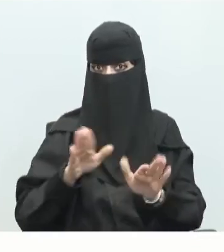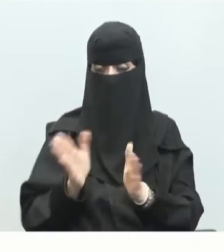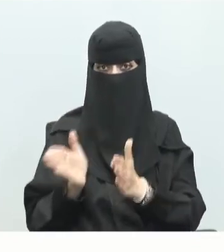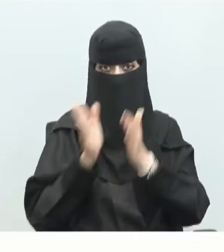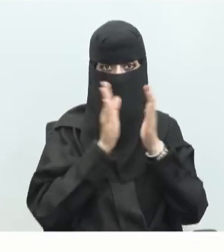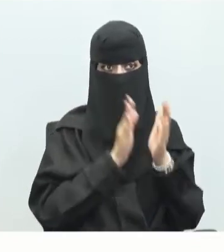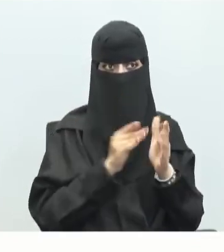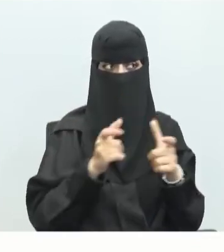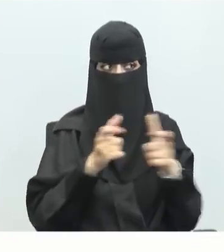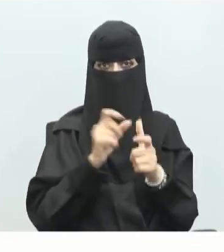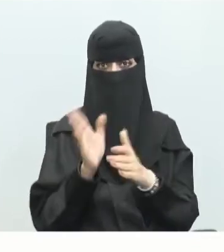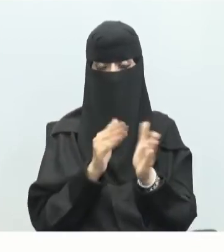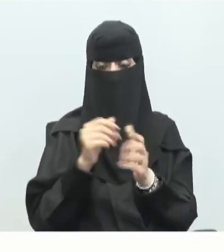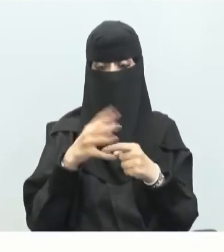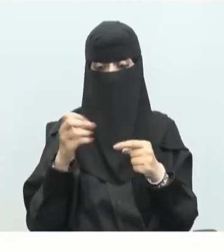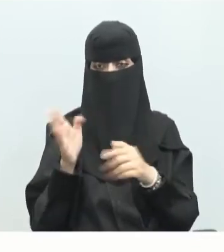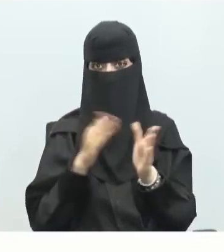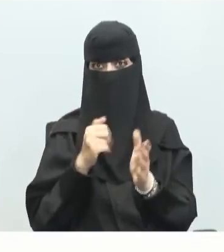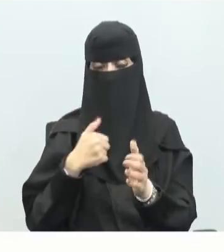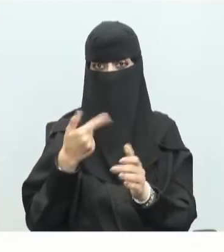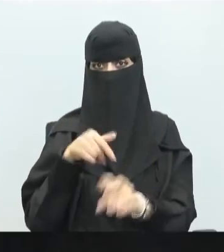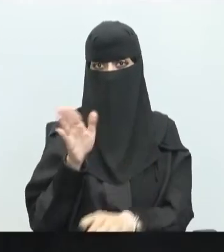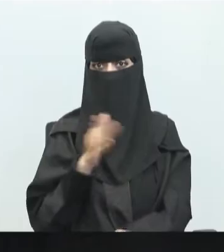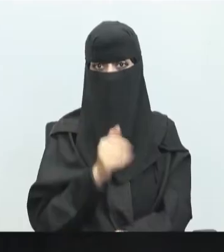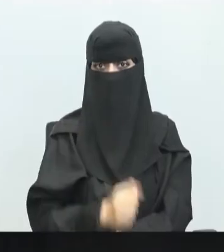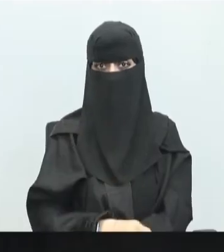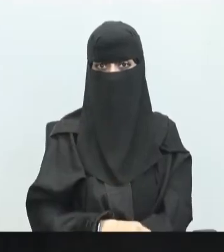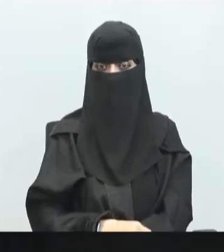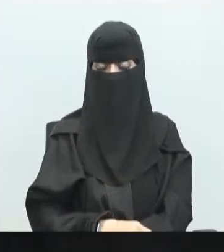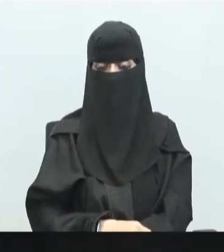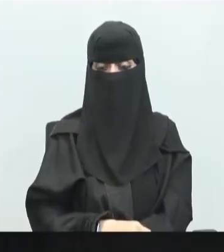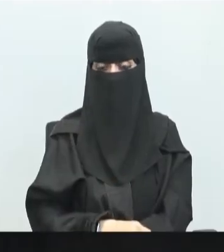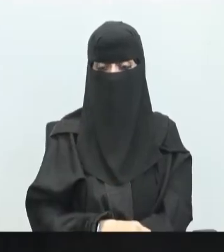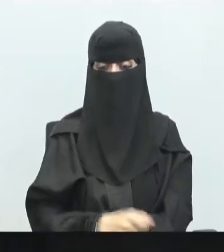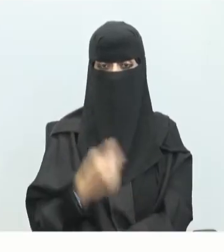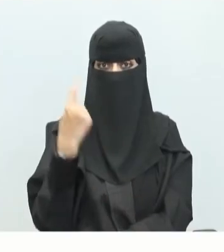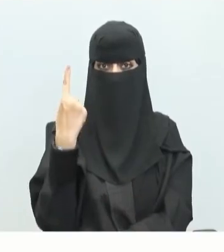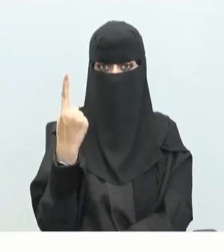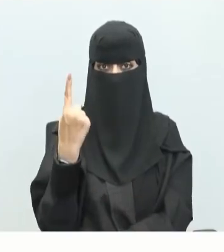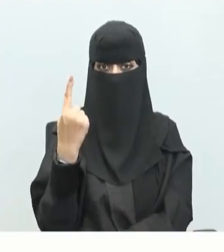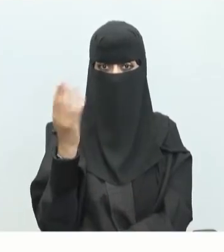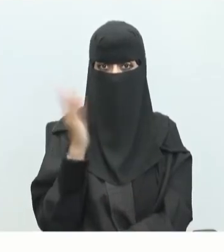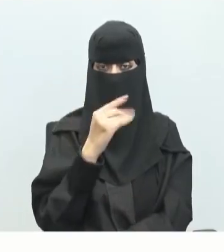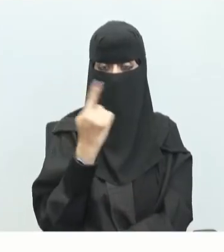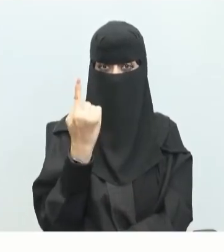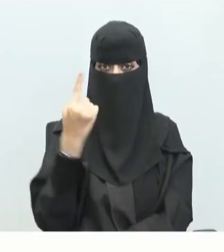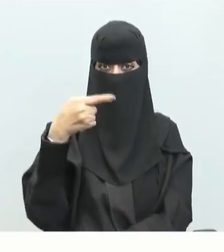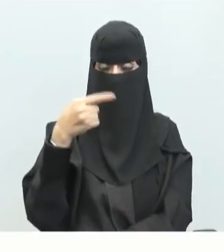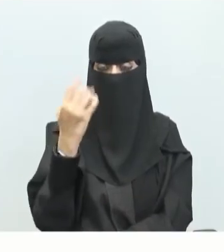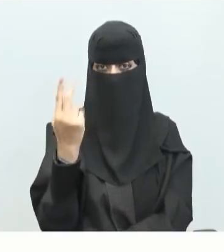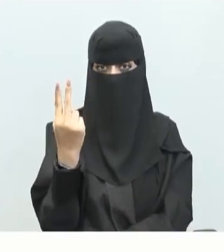ماذا ينقصني حتى اصل العدد 16 مع بعض ايضا 11